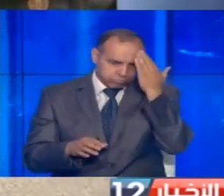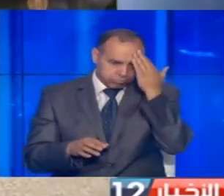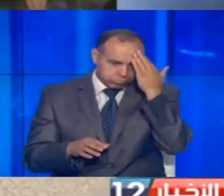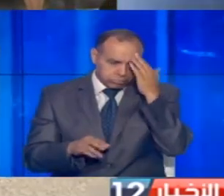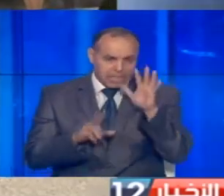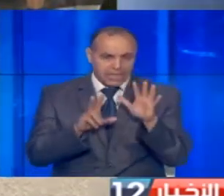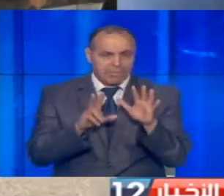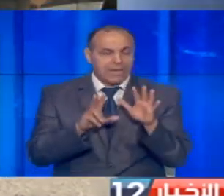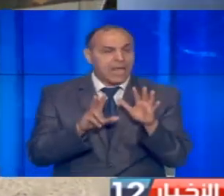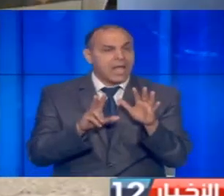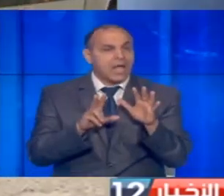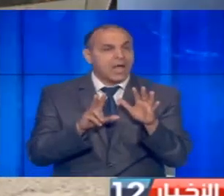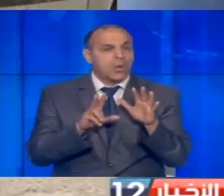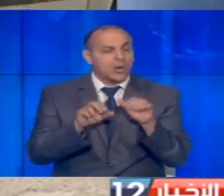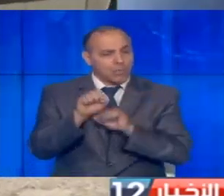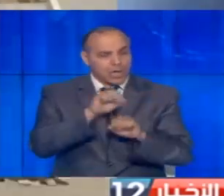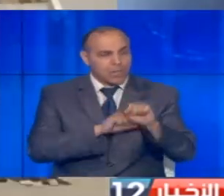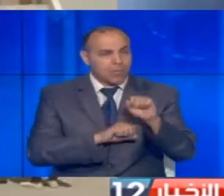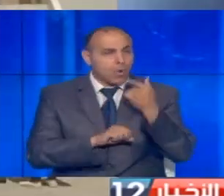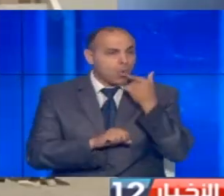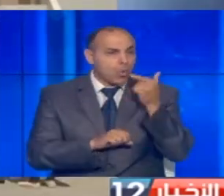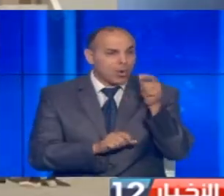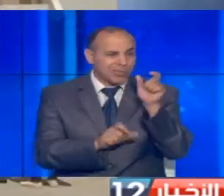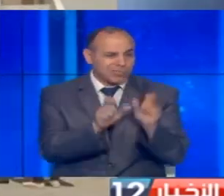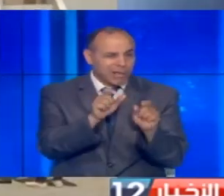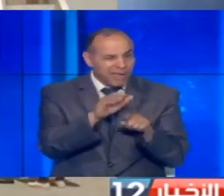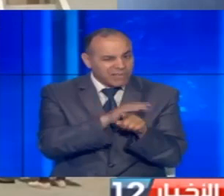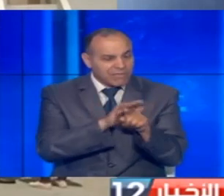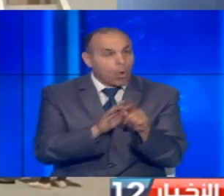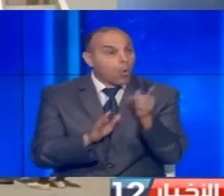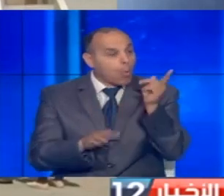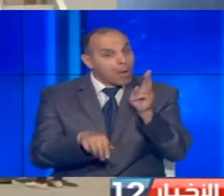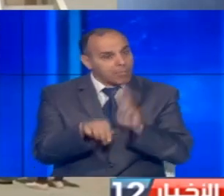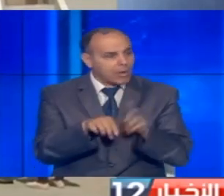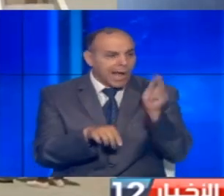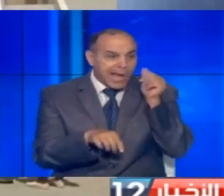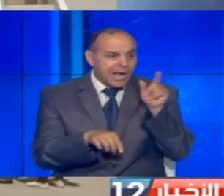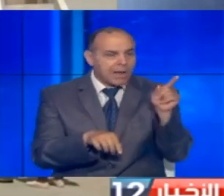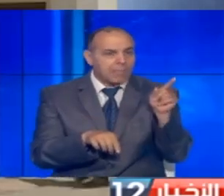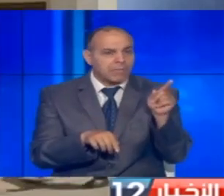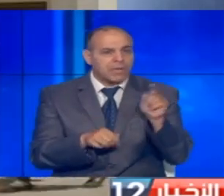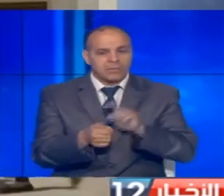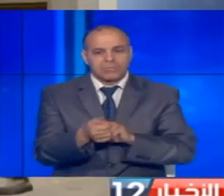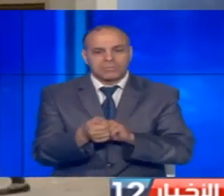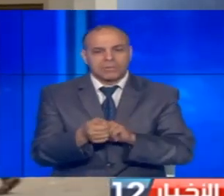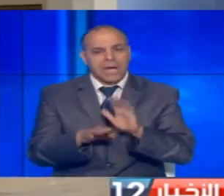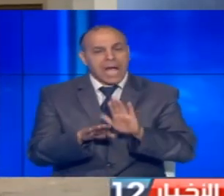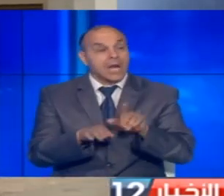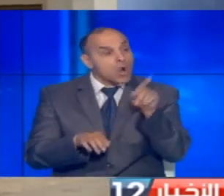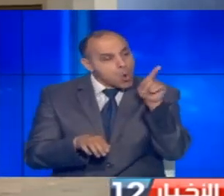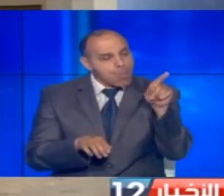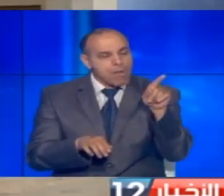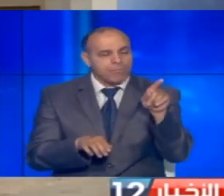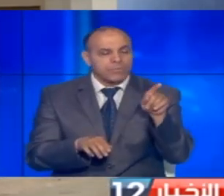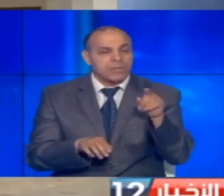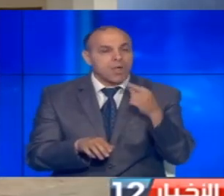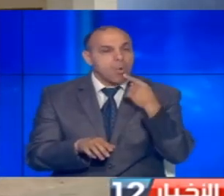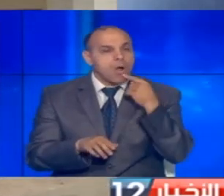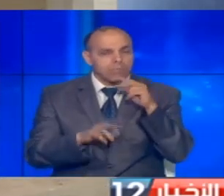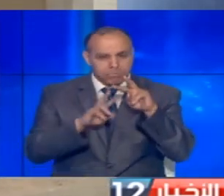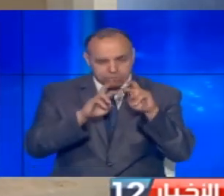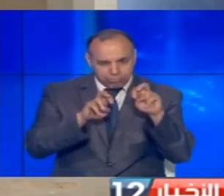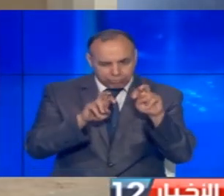8 من منظمي عملية الهجرة السرية، مؤكدة أنهم أصيلو جزيرة قرقنة وتم